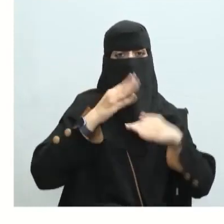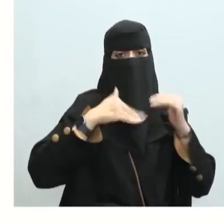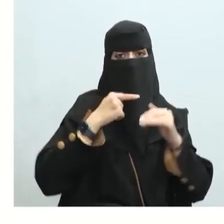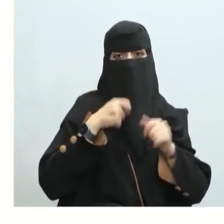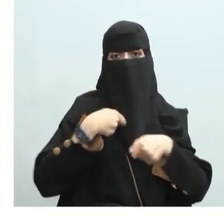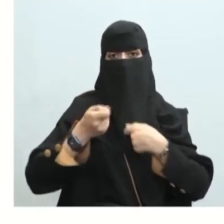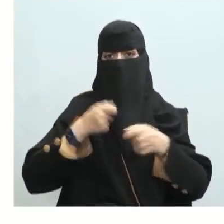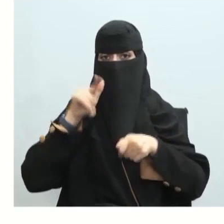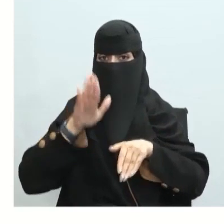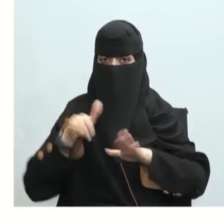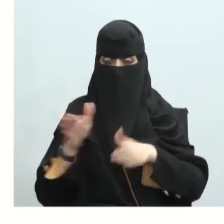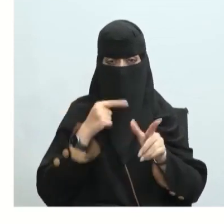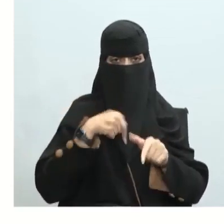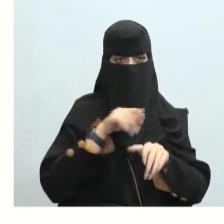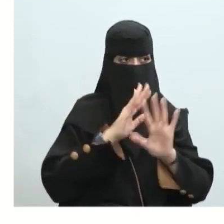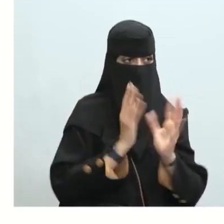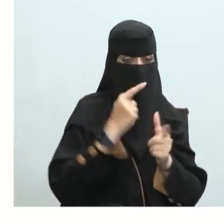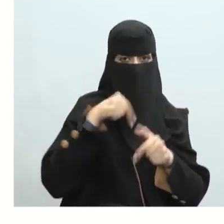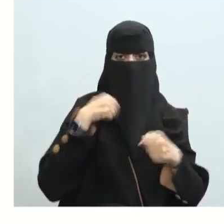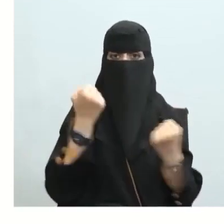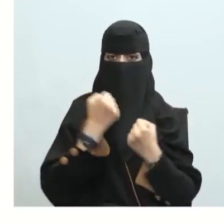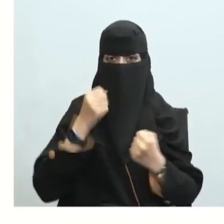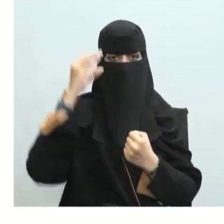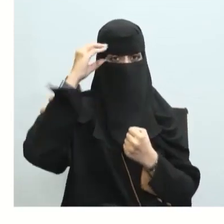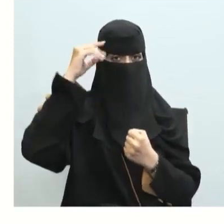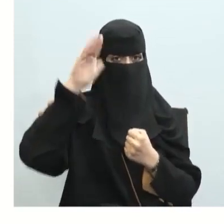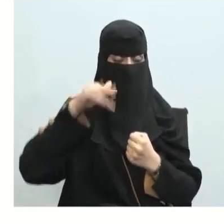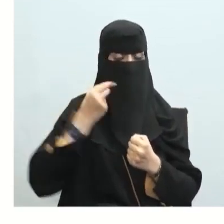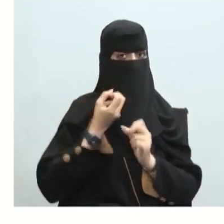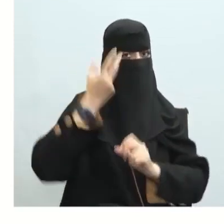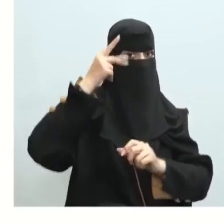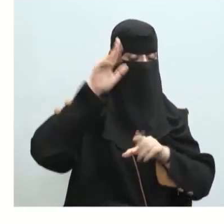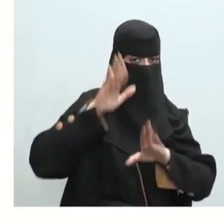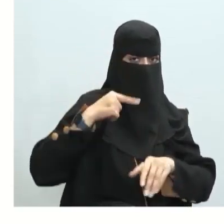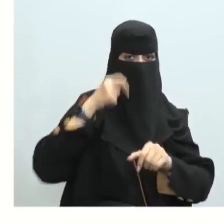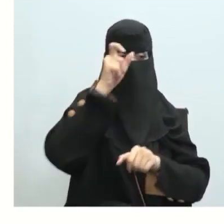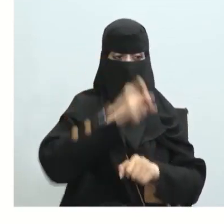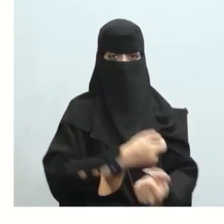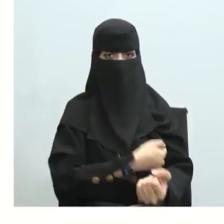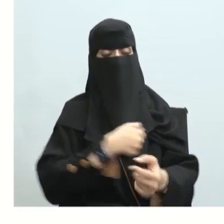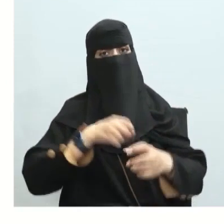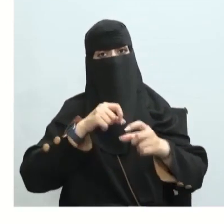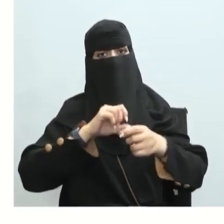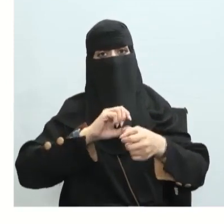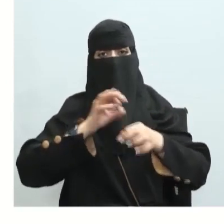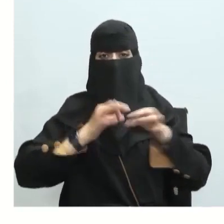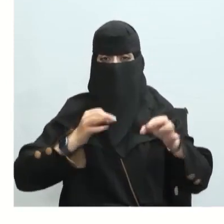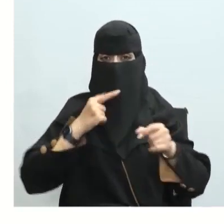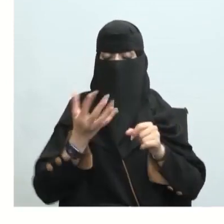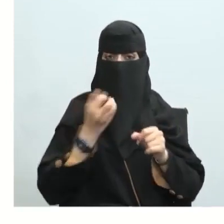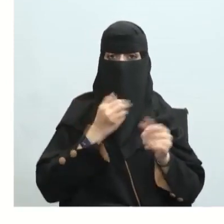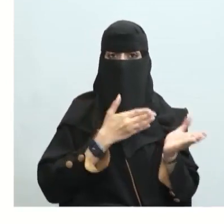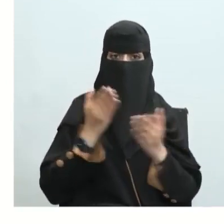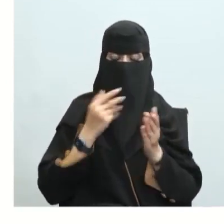بضائعهم ومنتجاتهم المدربون والعلماء والمفكرون والاطباء والمهندسون بحاجه الى